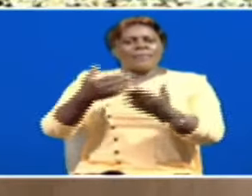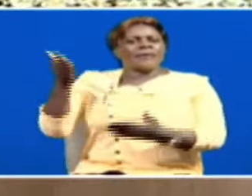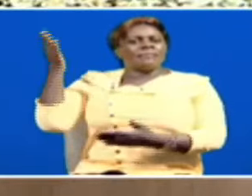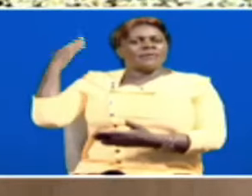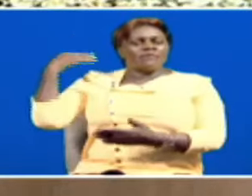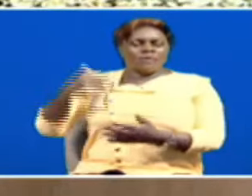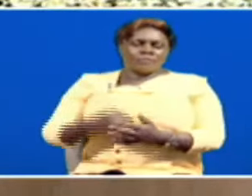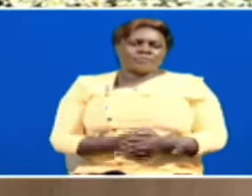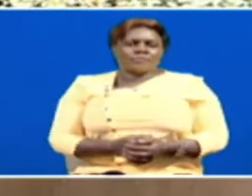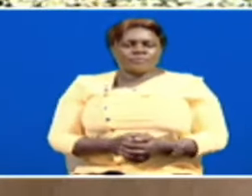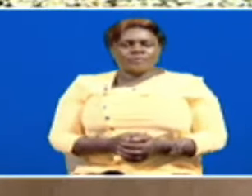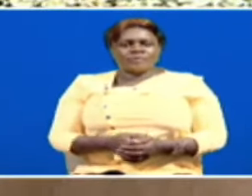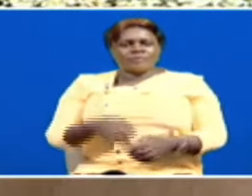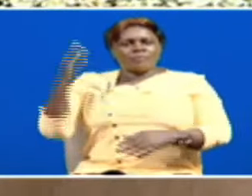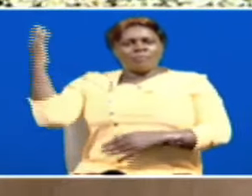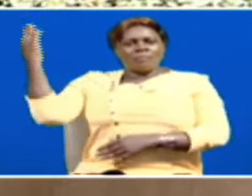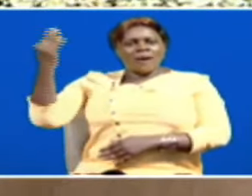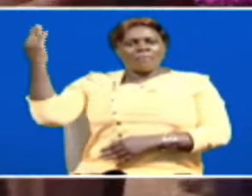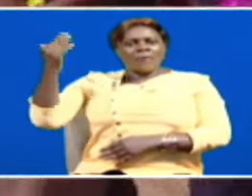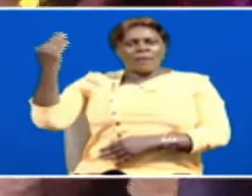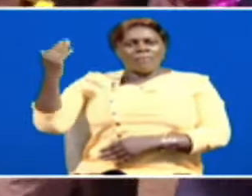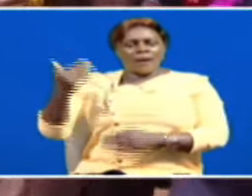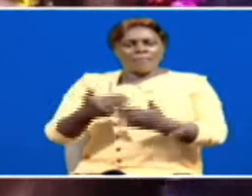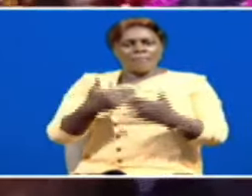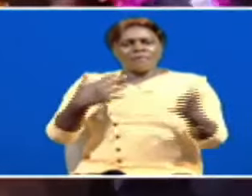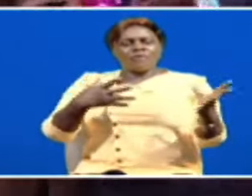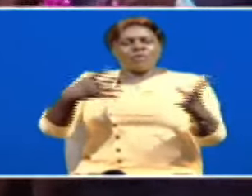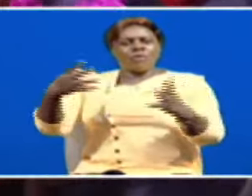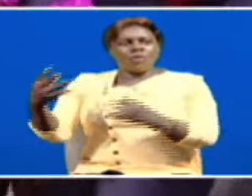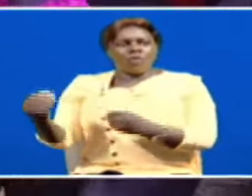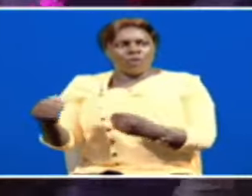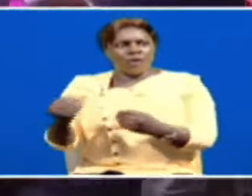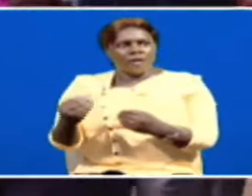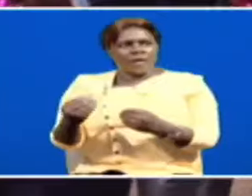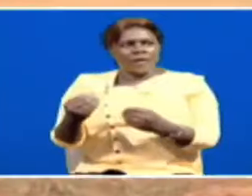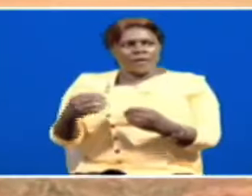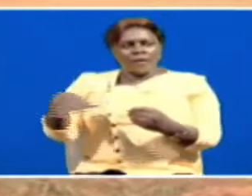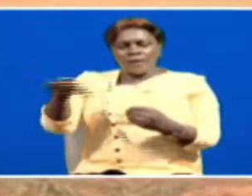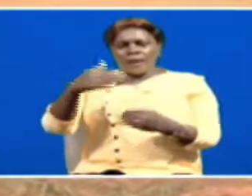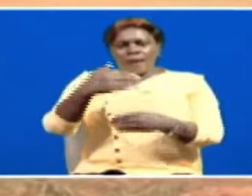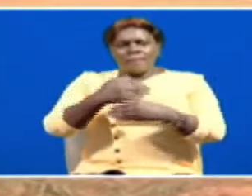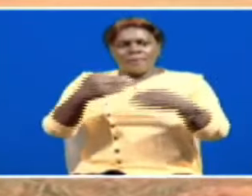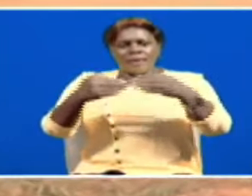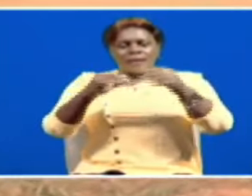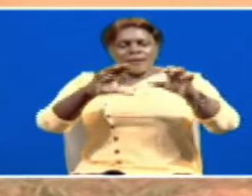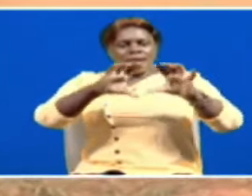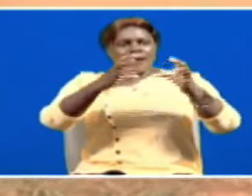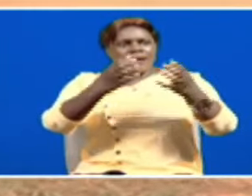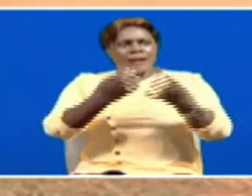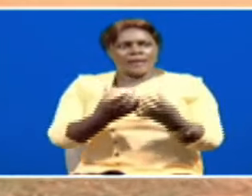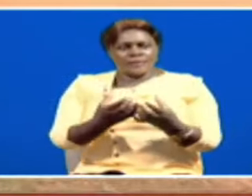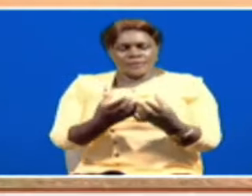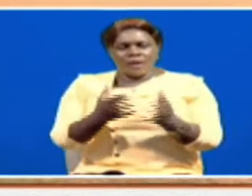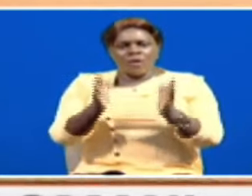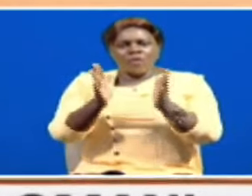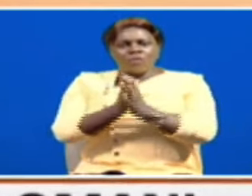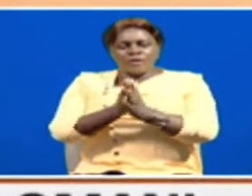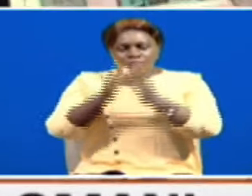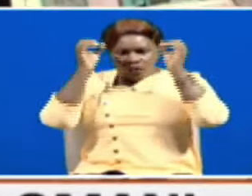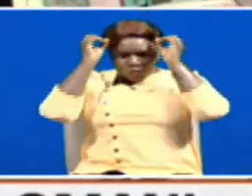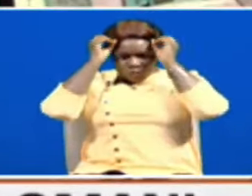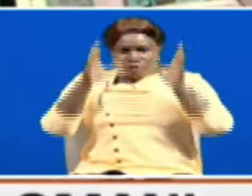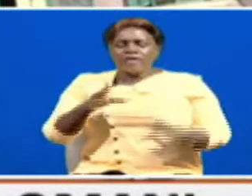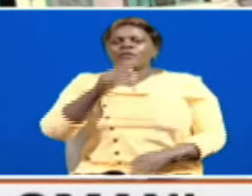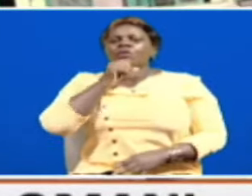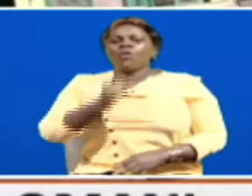Kila mara akihutubia wakazi wa Rostaman kabla ya kuelekea eneo bunge la Likuyani ambako amejenga madarasa kwa ushirikiano na wanafunzi wa